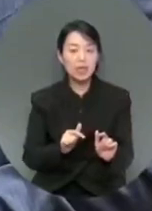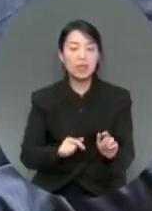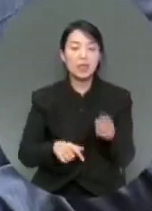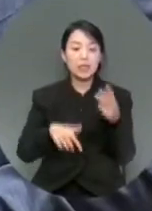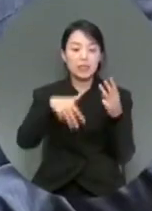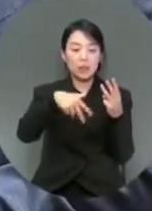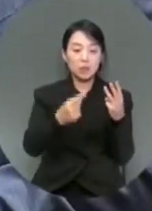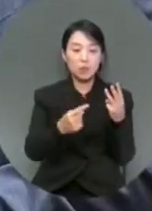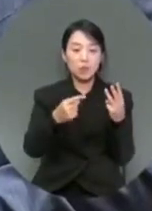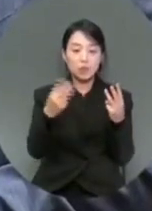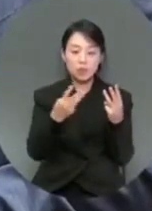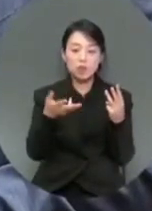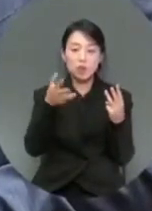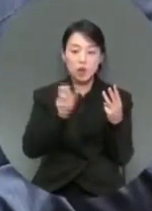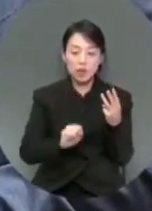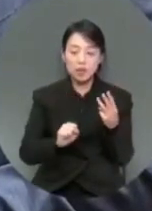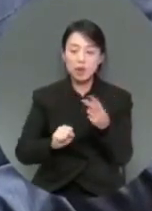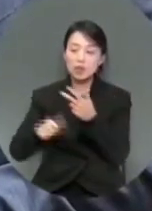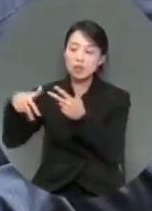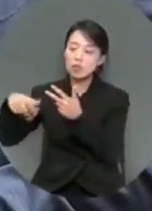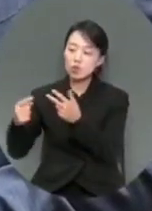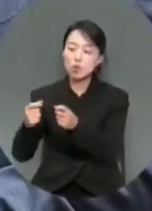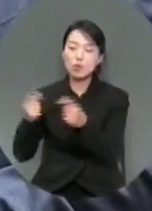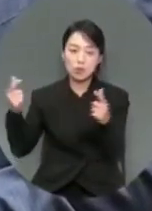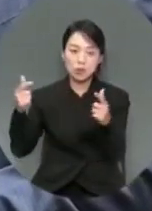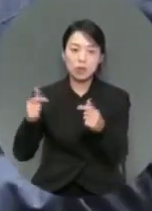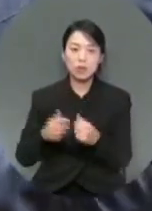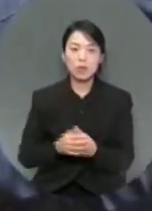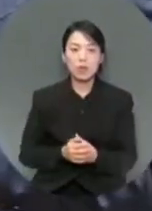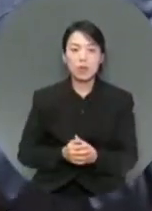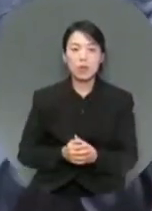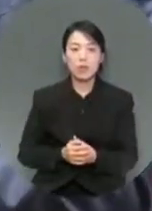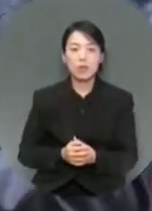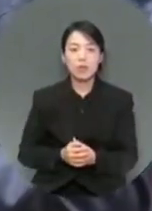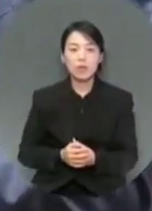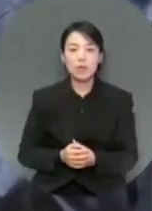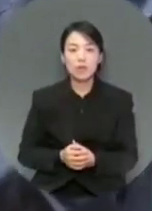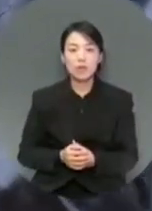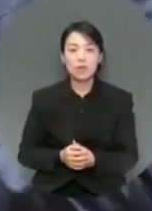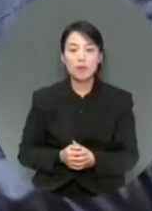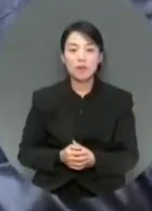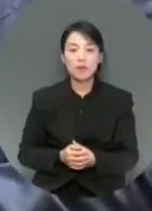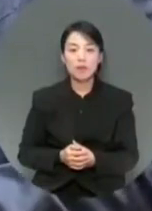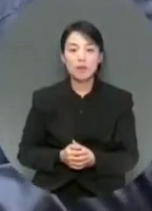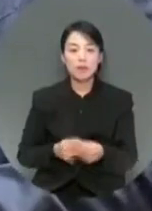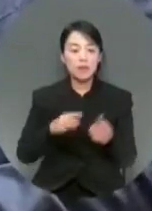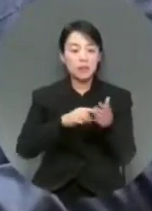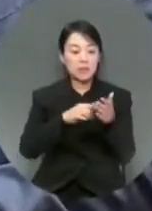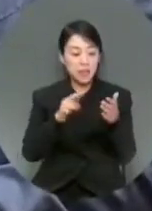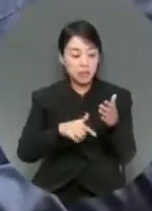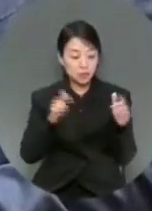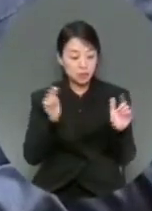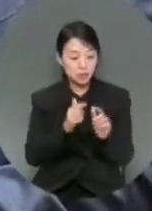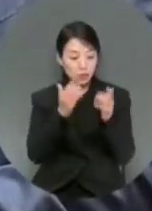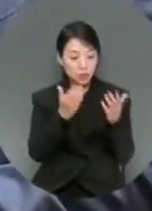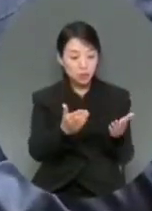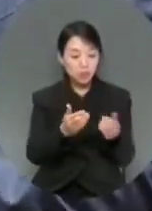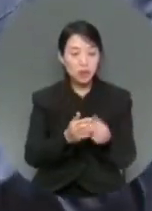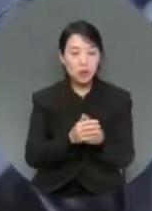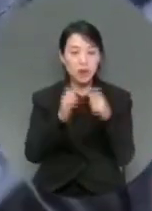내년에 10조 5천억, 7조 원 정도 증가됩니다. 다시 말해서. 이 세액공제를 통해서